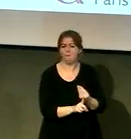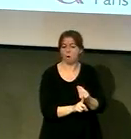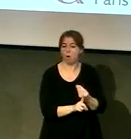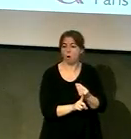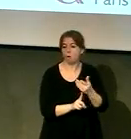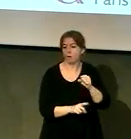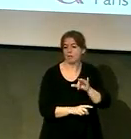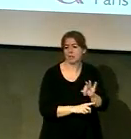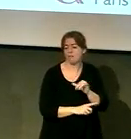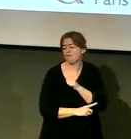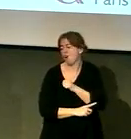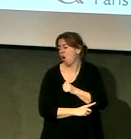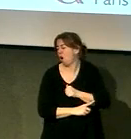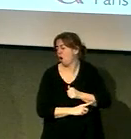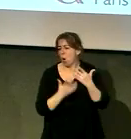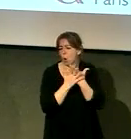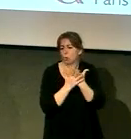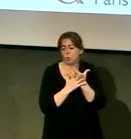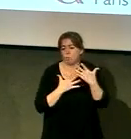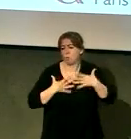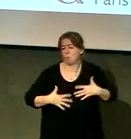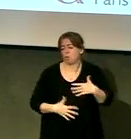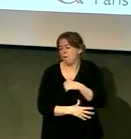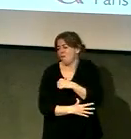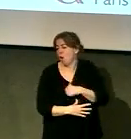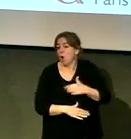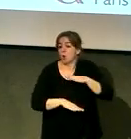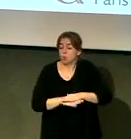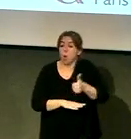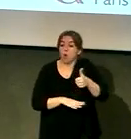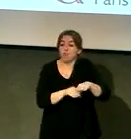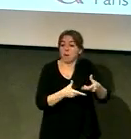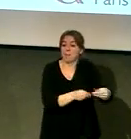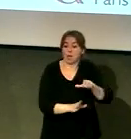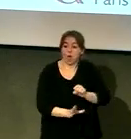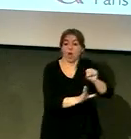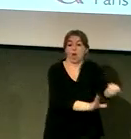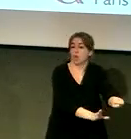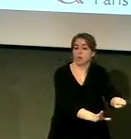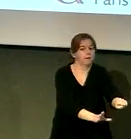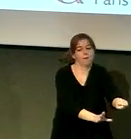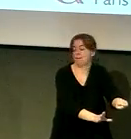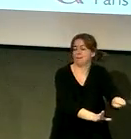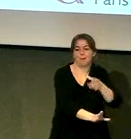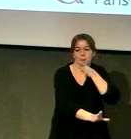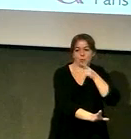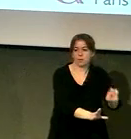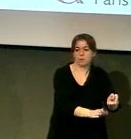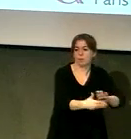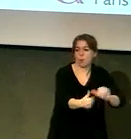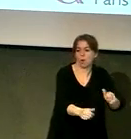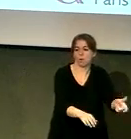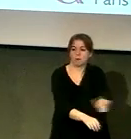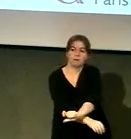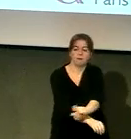tellement important, avec des troubles du comportement tellement importants, que les familles d'accueil n'arrivent pas à faire face, et donc la